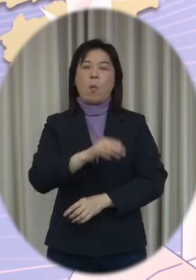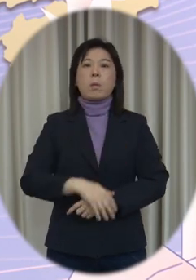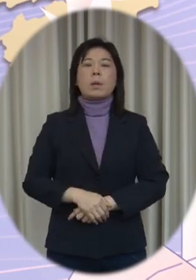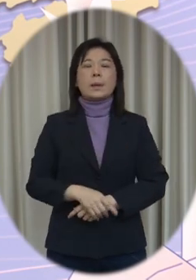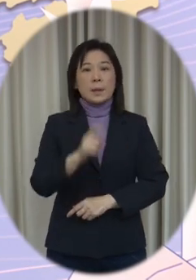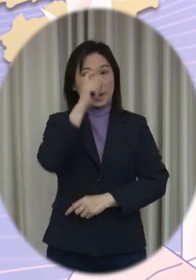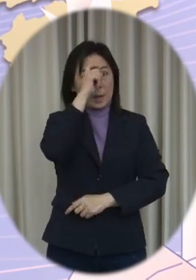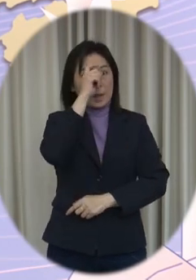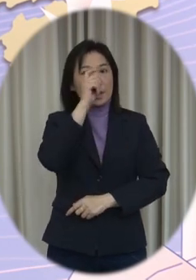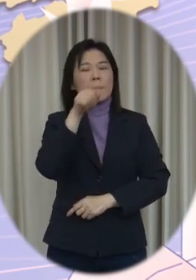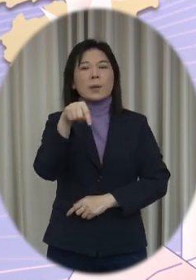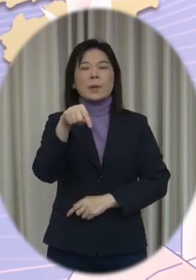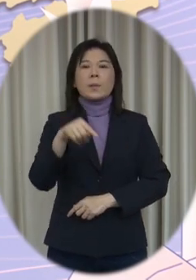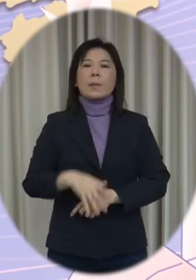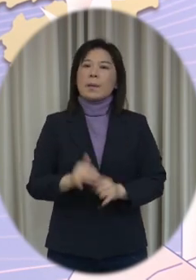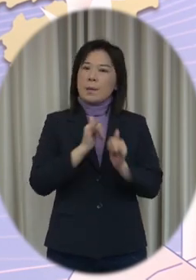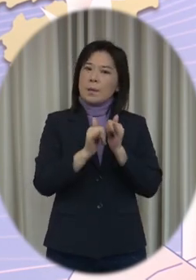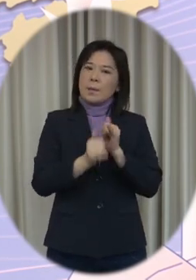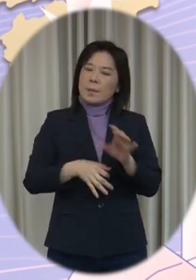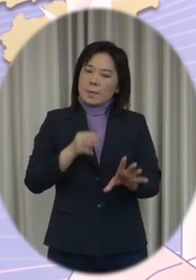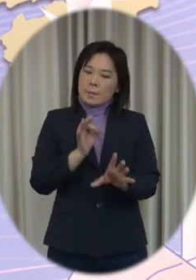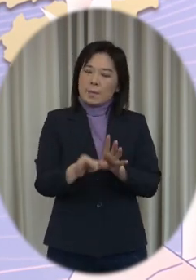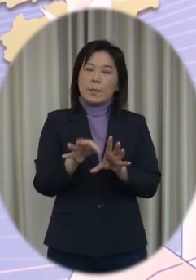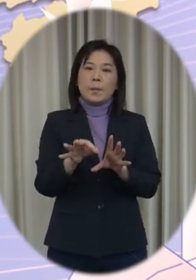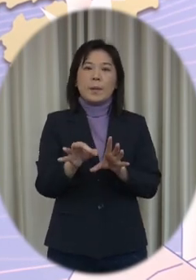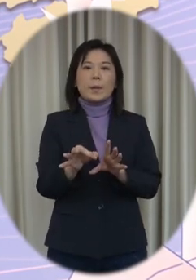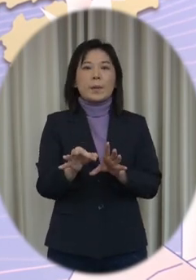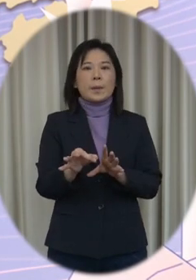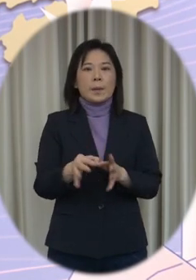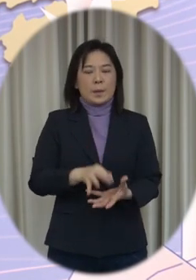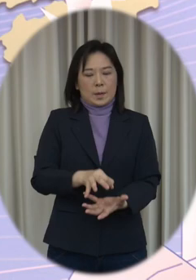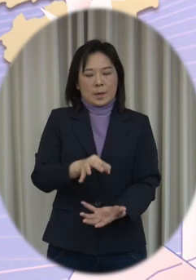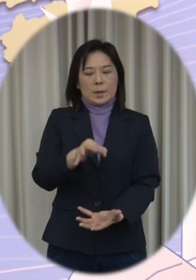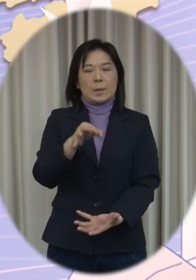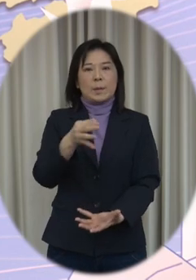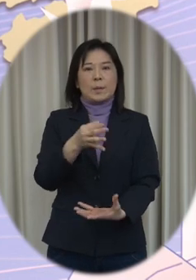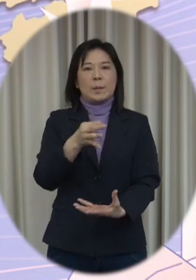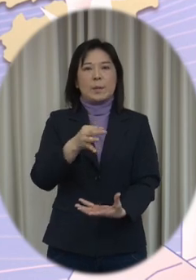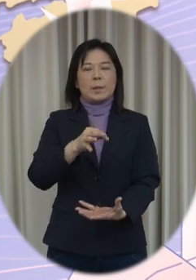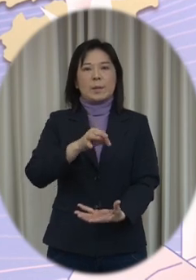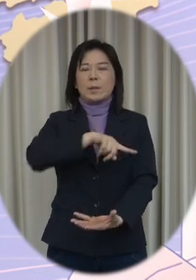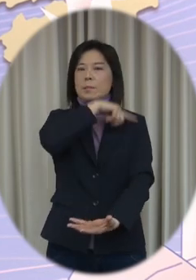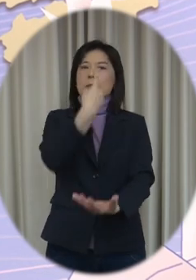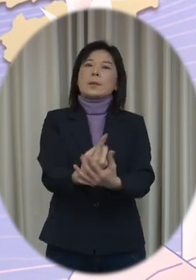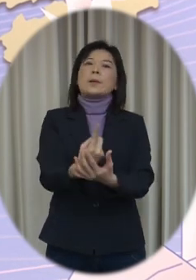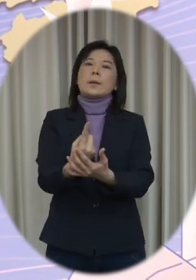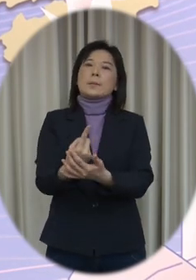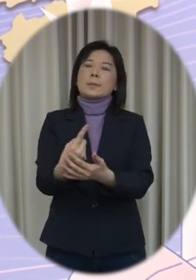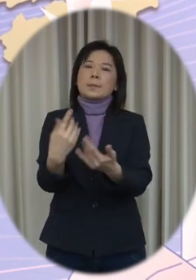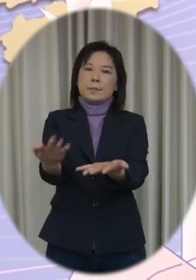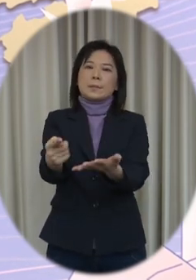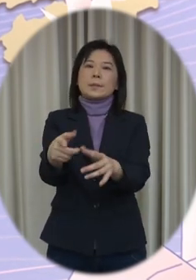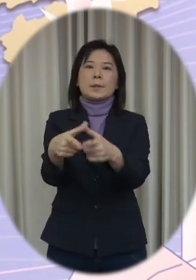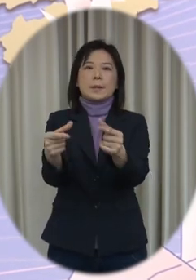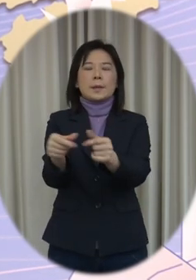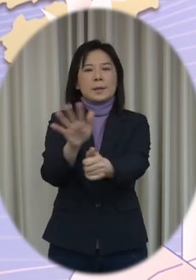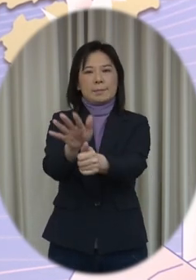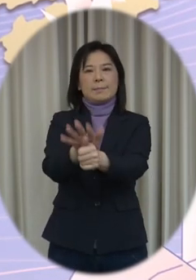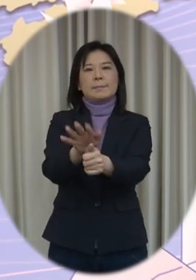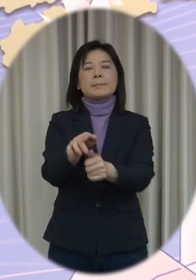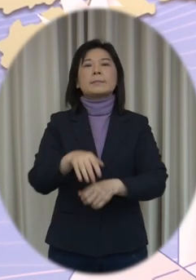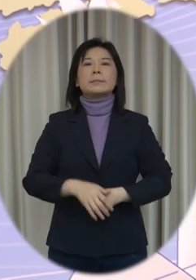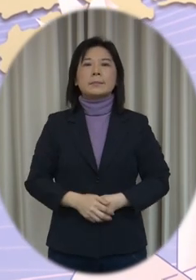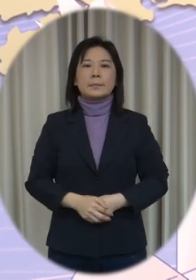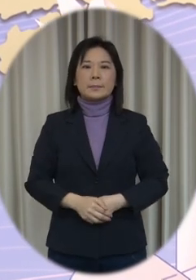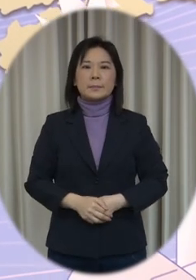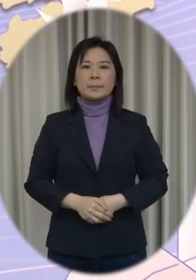是希望能够把民众的捐款全部都能够来协助我们在日本的灾